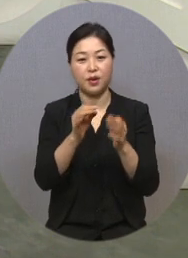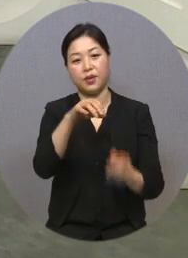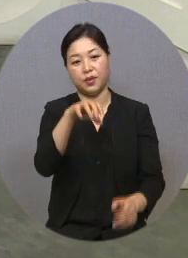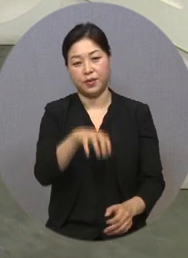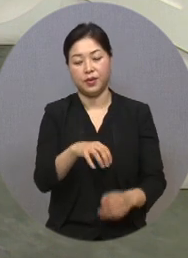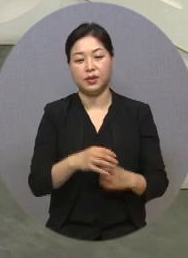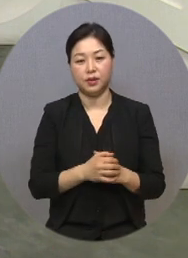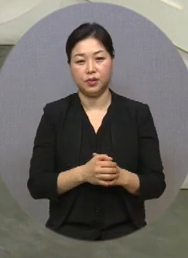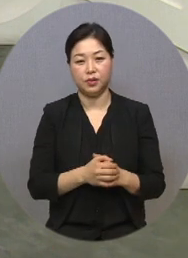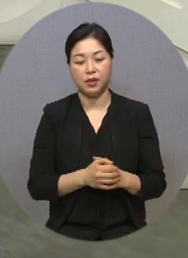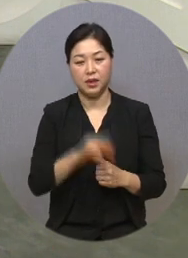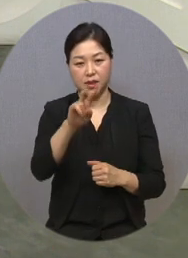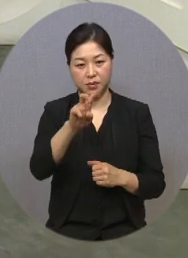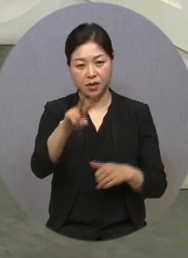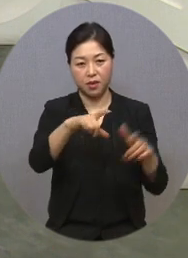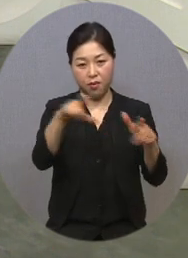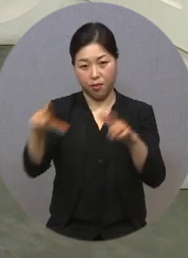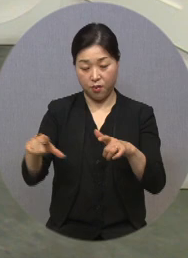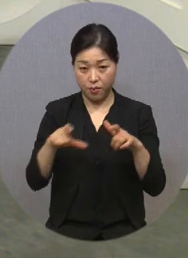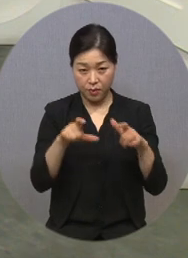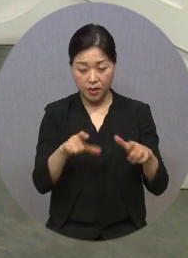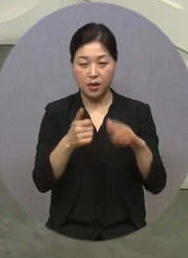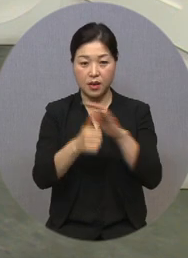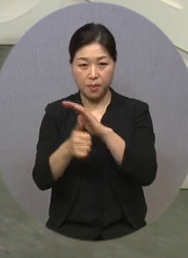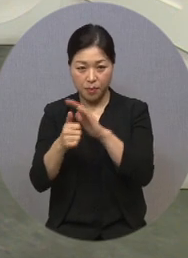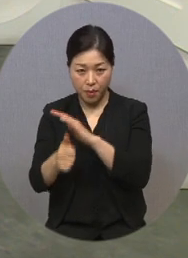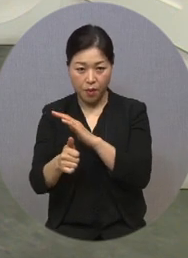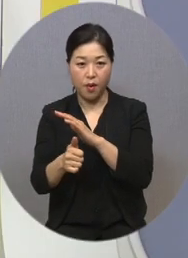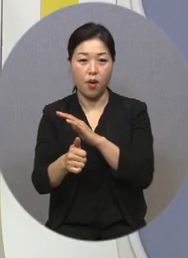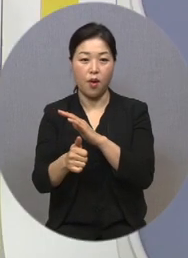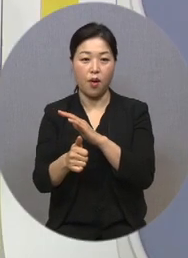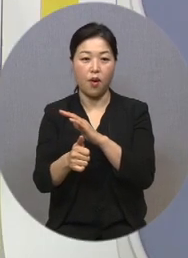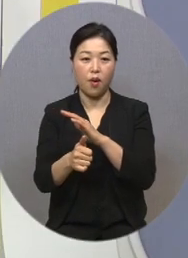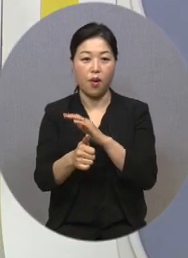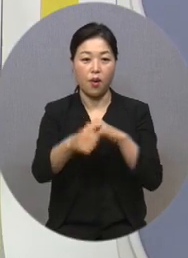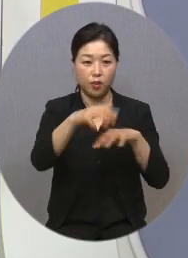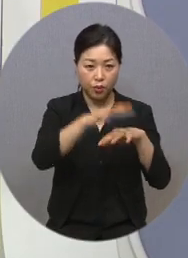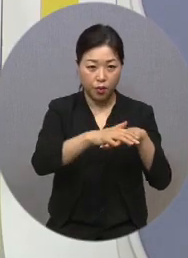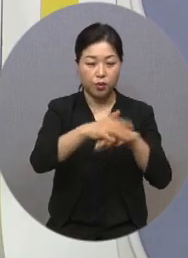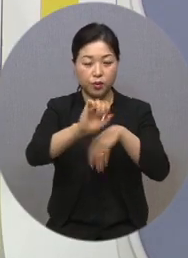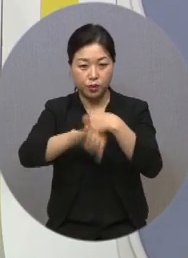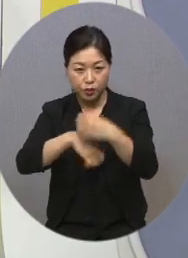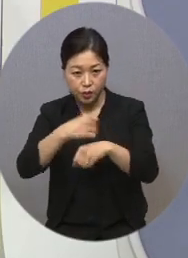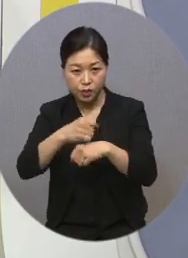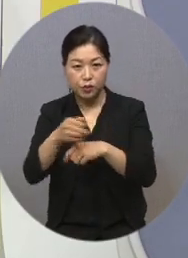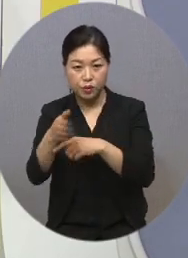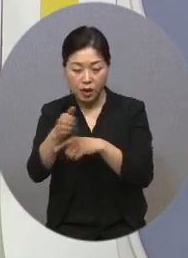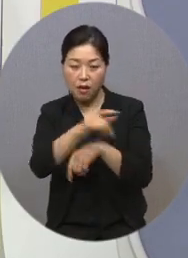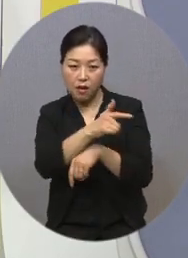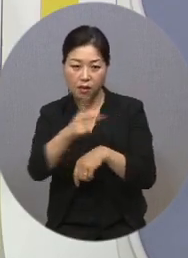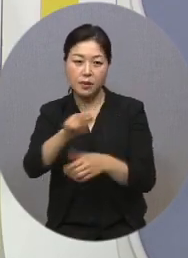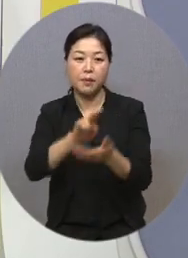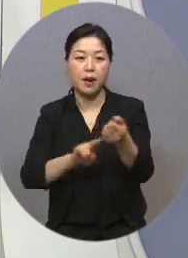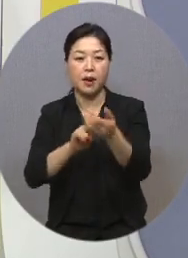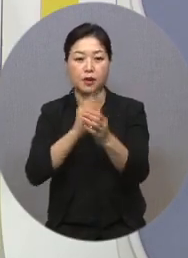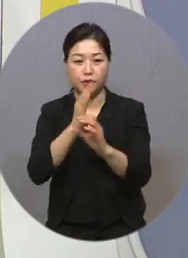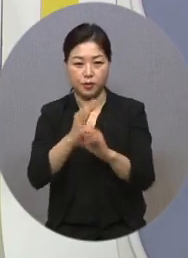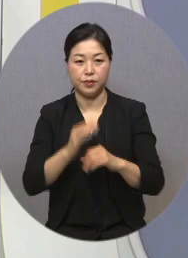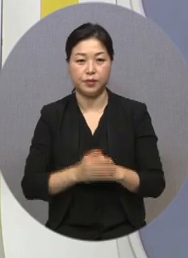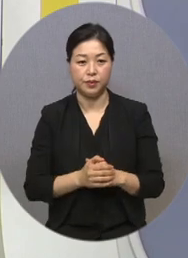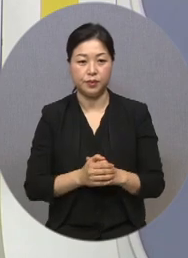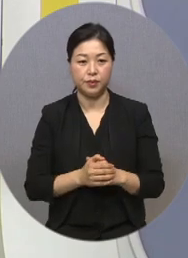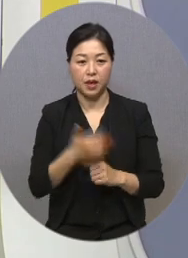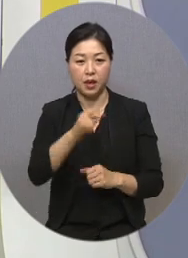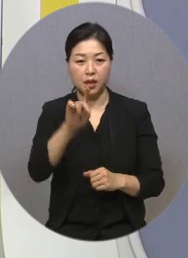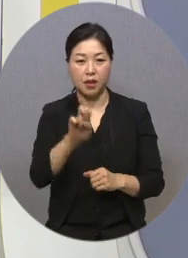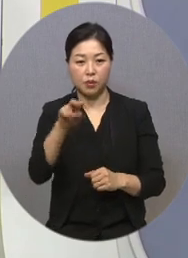지역 대표 농축수산물을 20점대 판매하고 있습니다. 네. 아니, 그러면 그 남도장터가 온라인 쇼핑몰이잖아요.